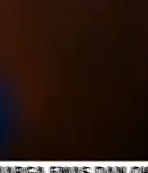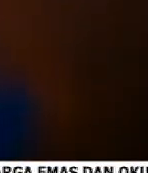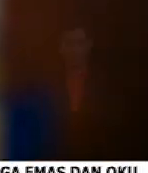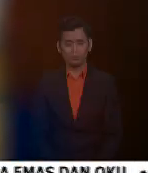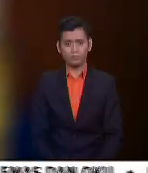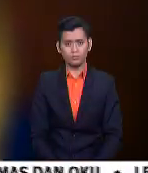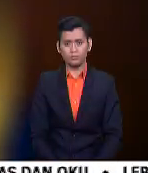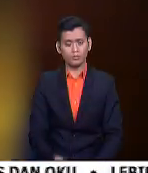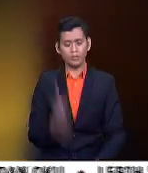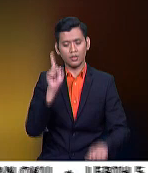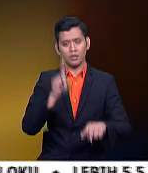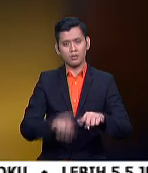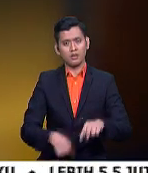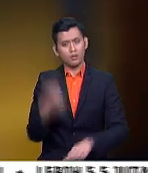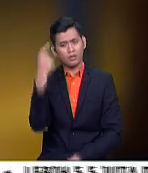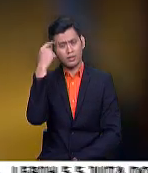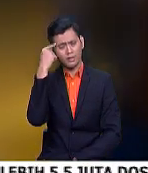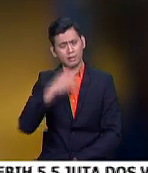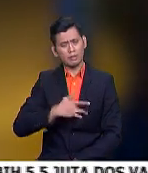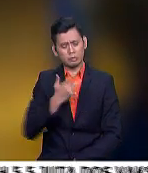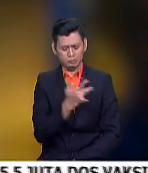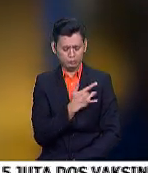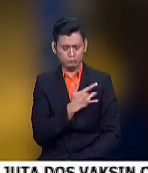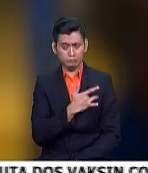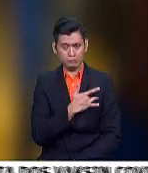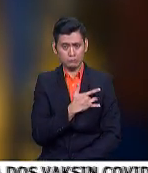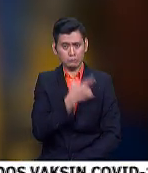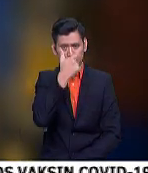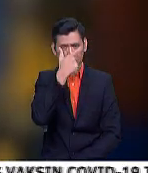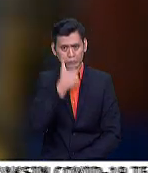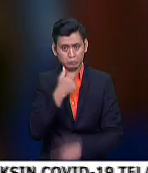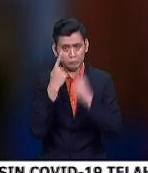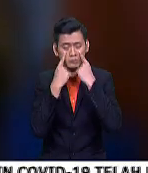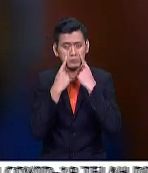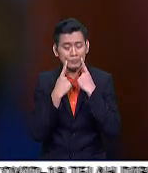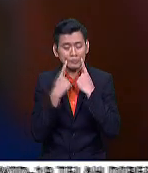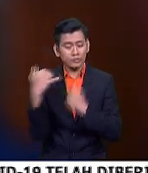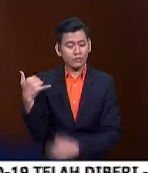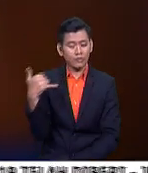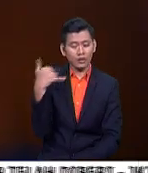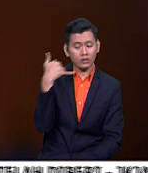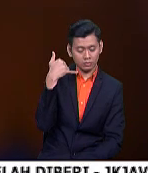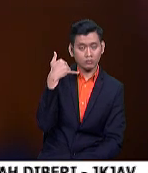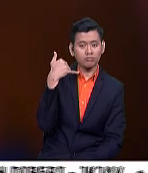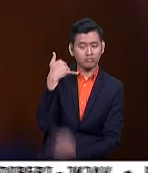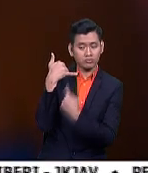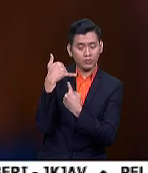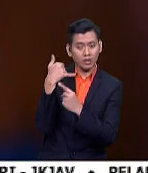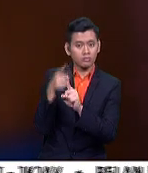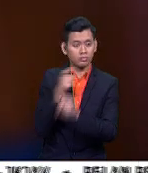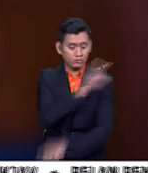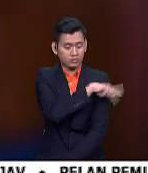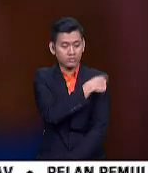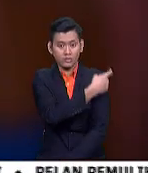Tidak dapat digambarkan betapa hancur luluh perasaan Sutina ketika menerima panggilan Klinik Kesihatan Pakar